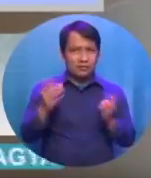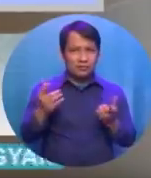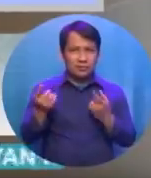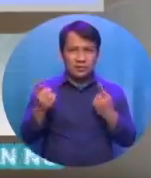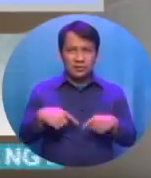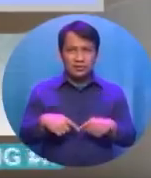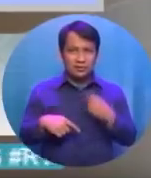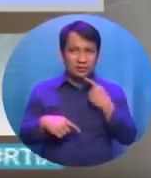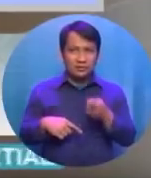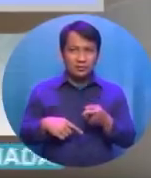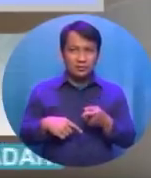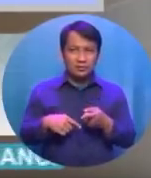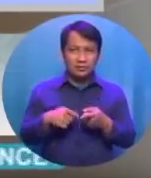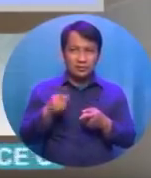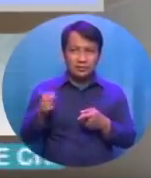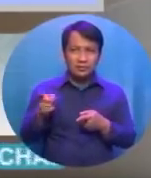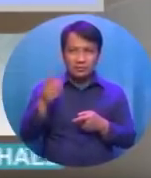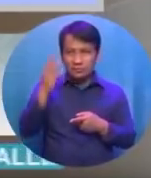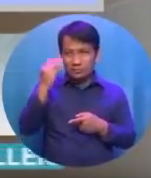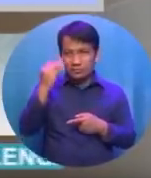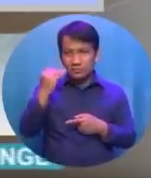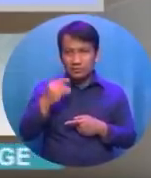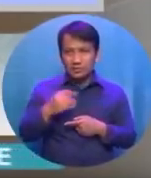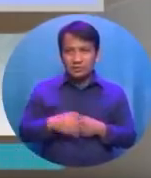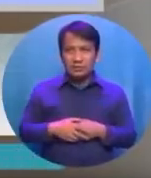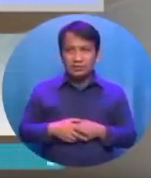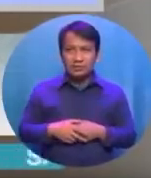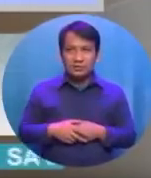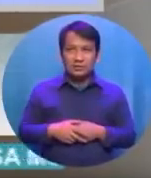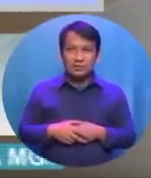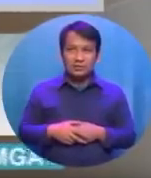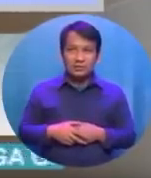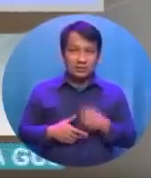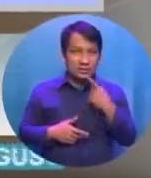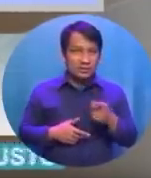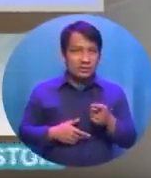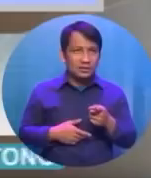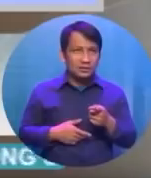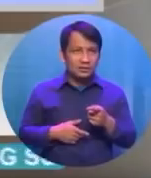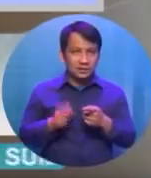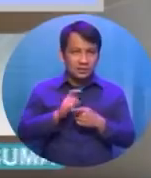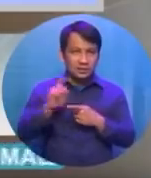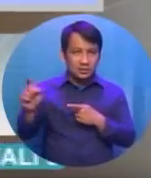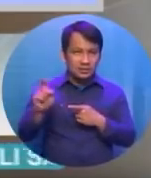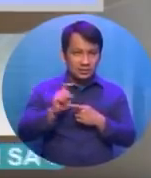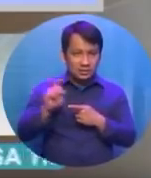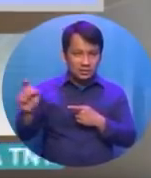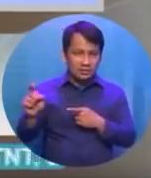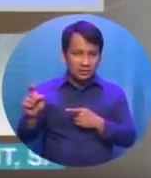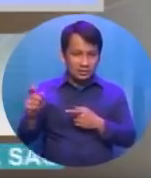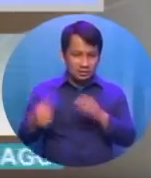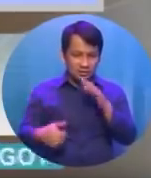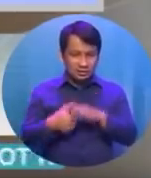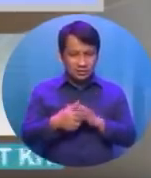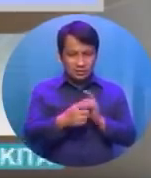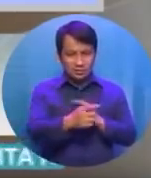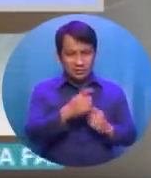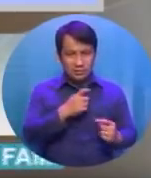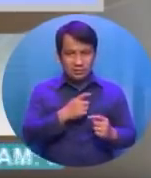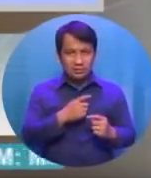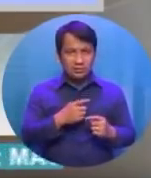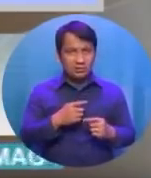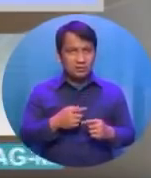ganun? Instead, blinak mo siya. Bakit? Kasi po, nagtitext na kami dyan, tapos may lumabas kasi nagmura kasi